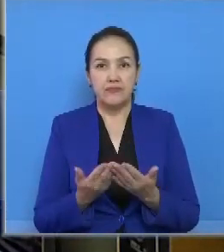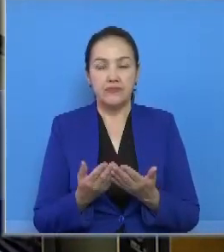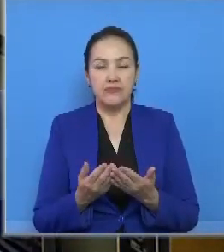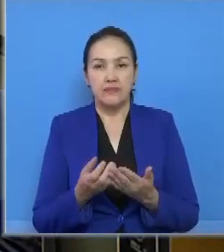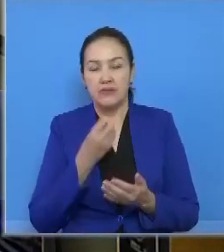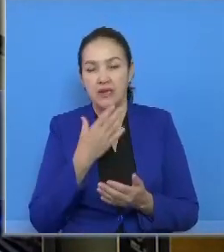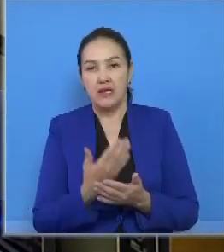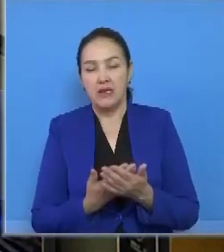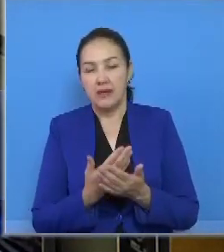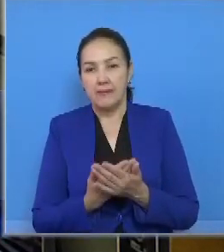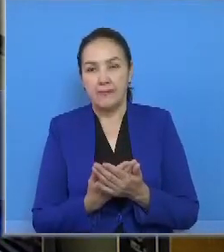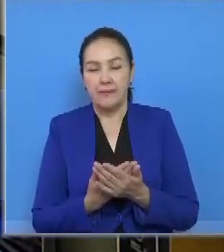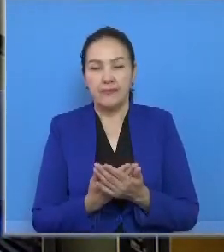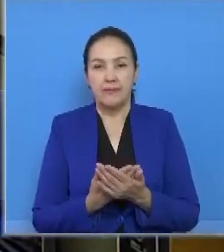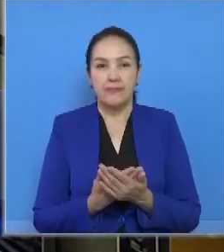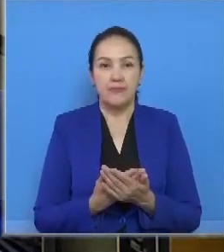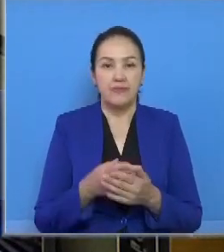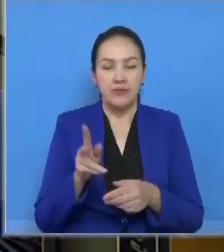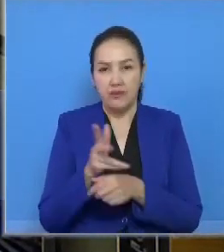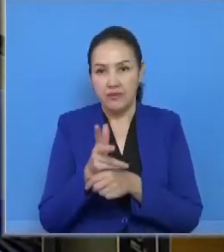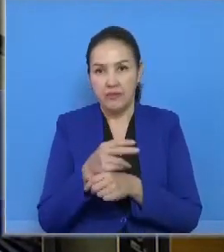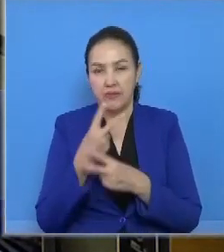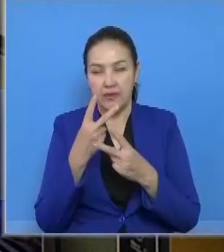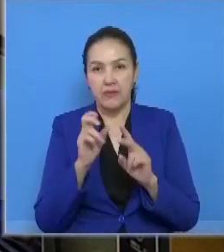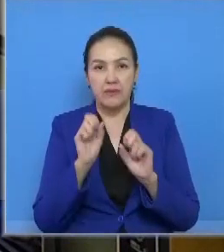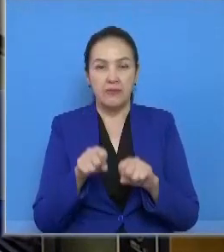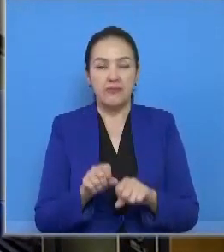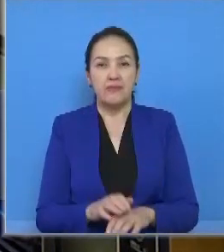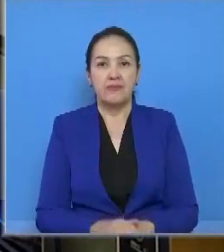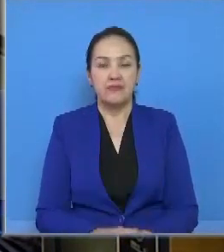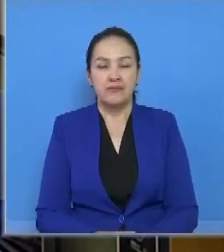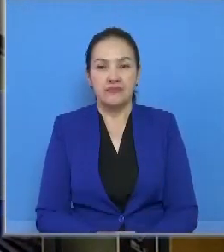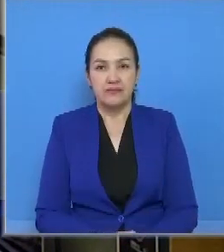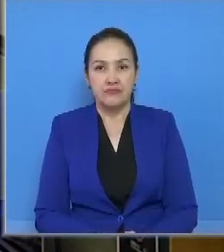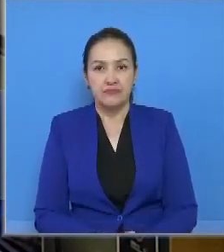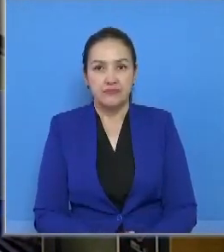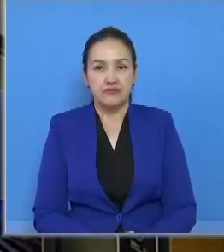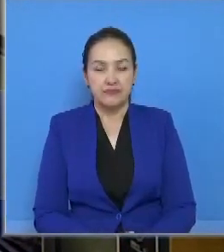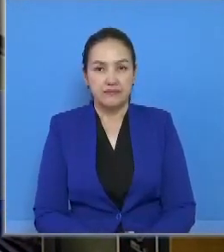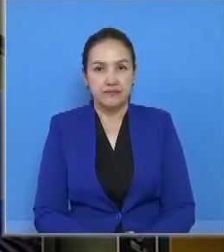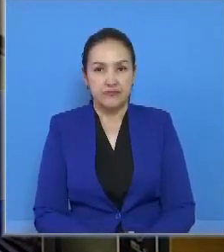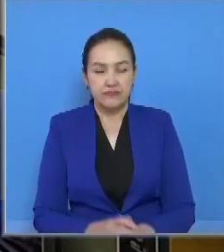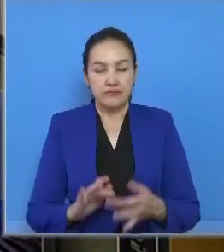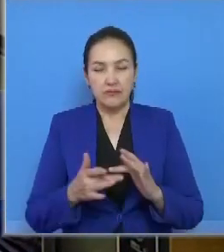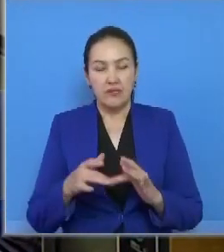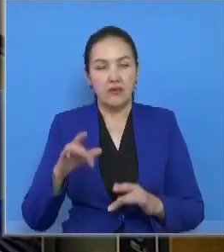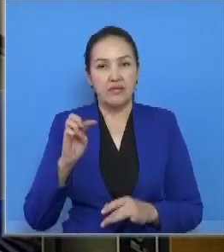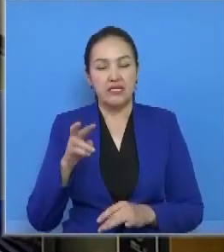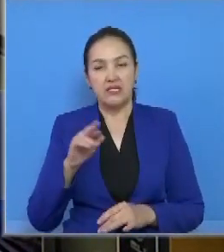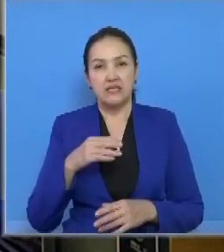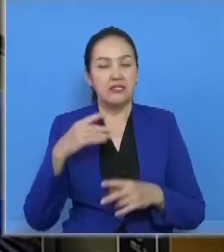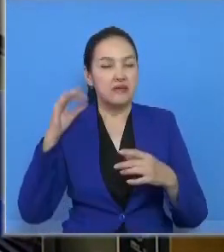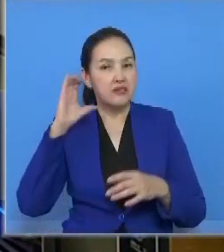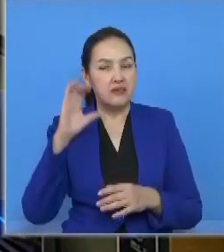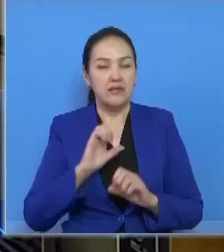жағымды, позитивті бір фильмдерді қарауға болады. Немесе медитация дегендер бар қазір YouTube-та. Соны тыңдауға болады. Көрмеу